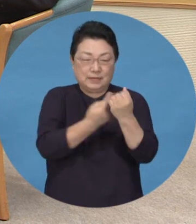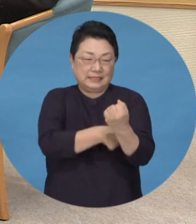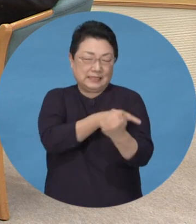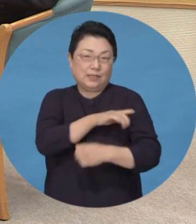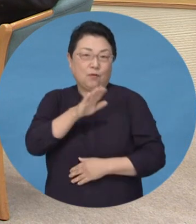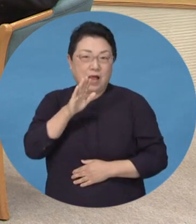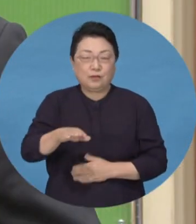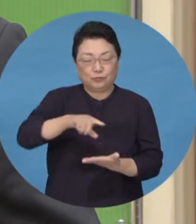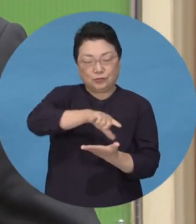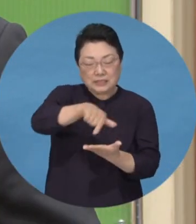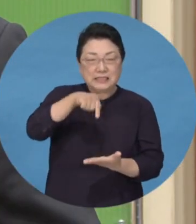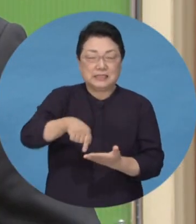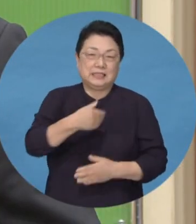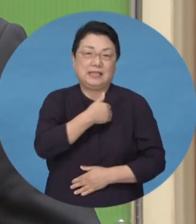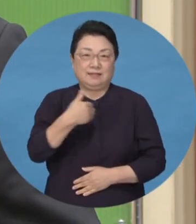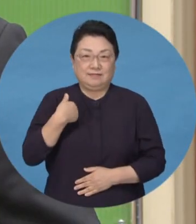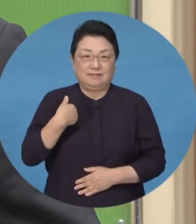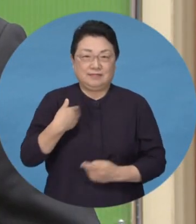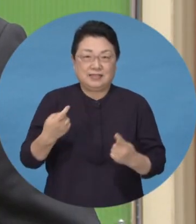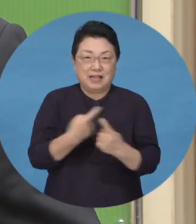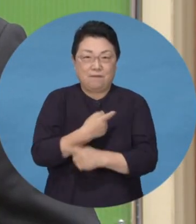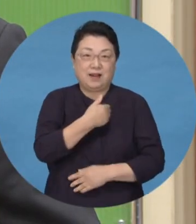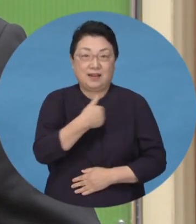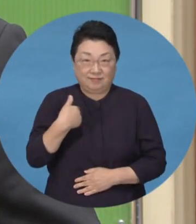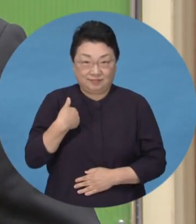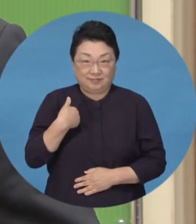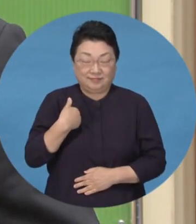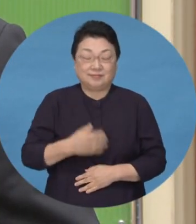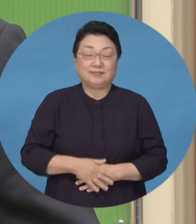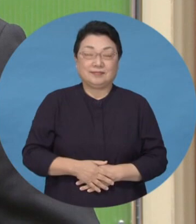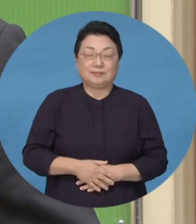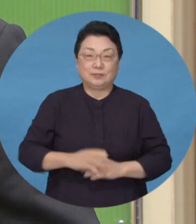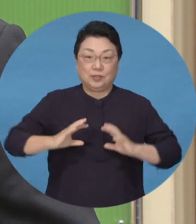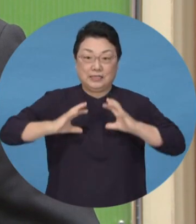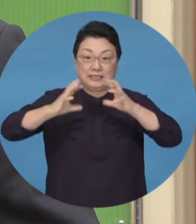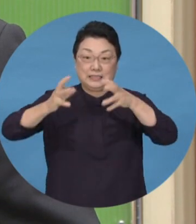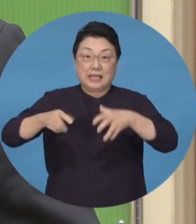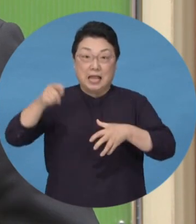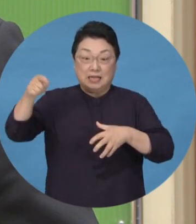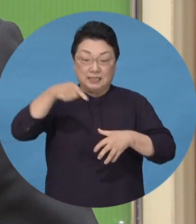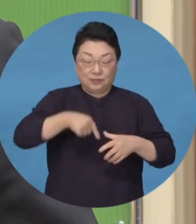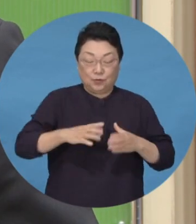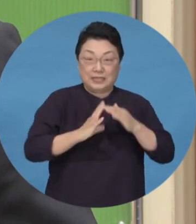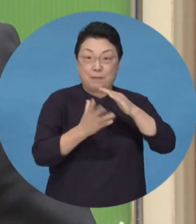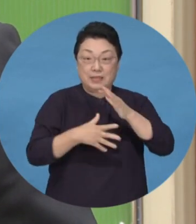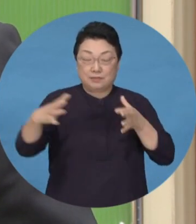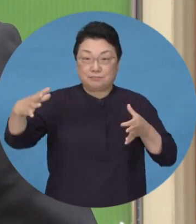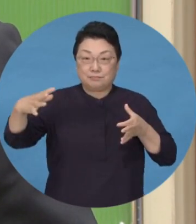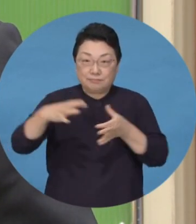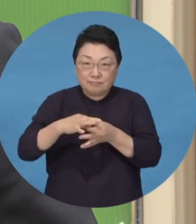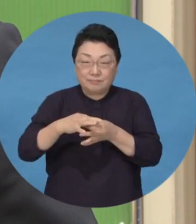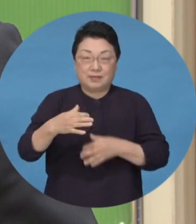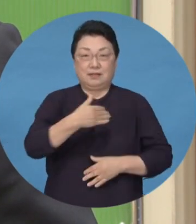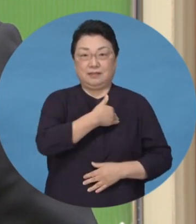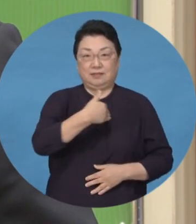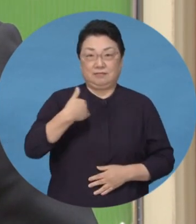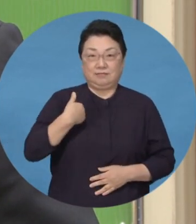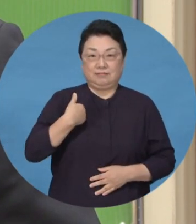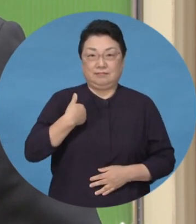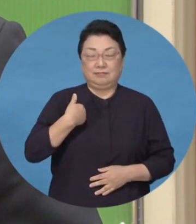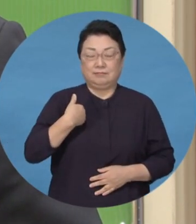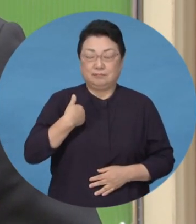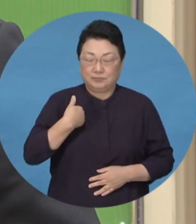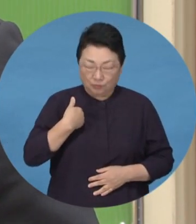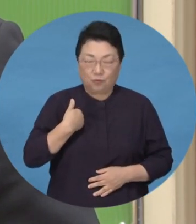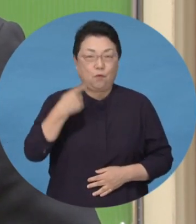になるというか更に言えばその世界の中の山梨だとこういうふうに持って